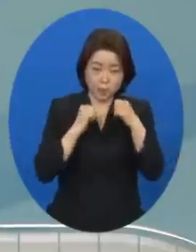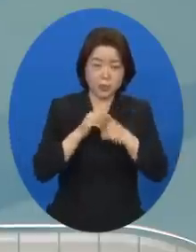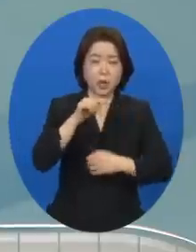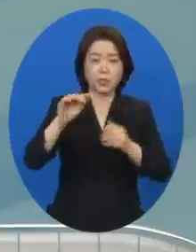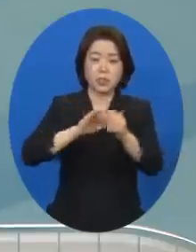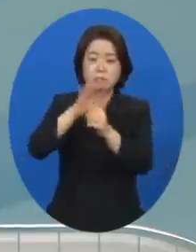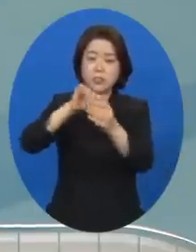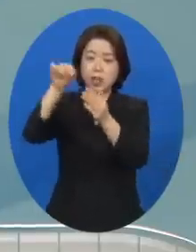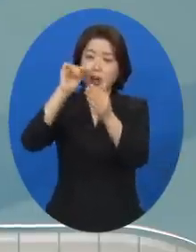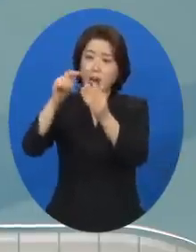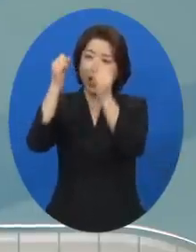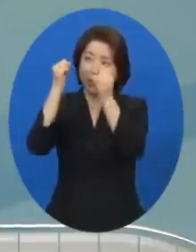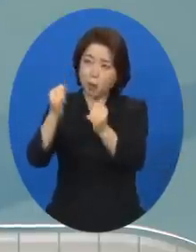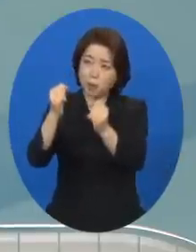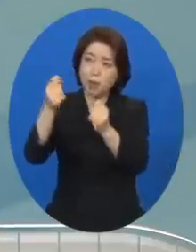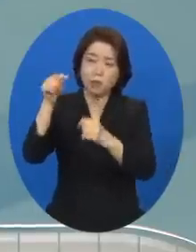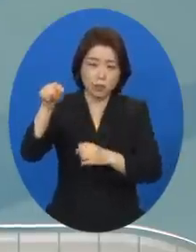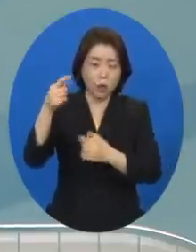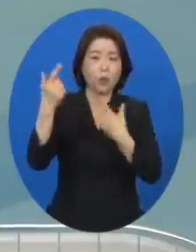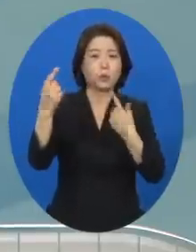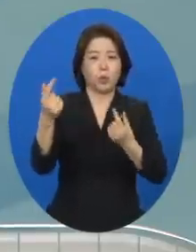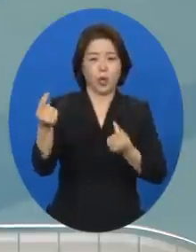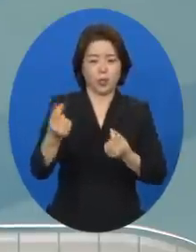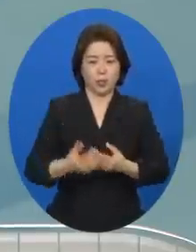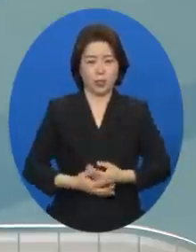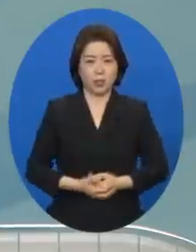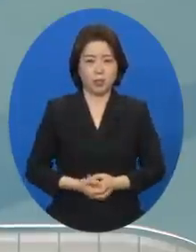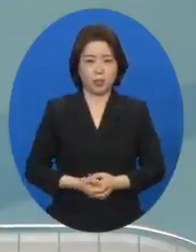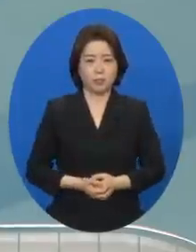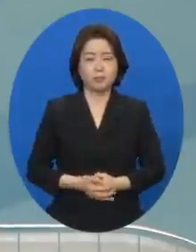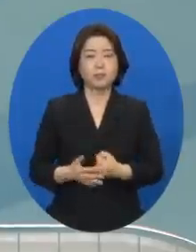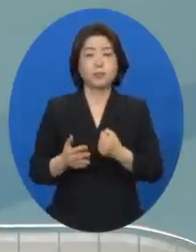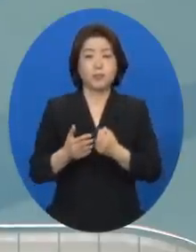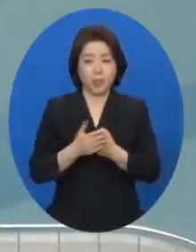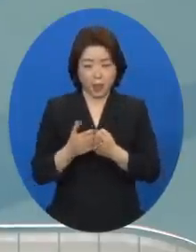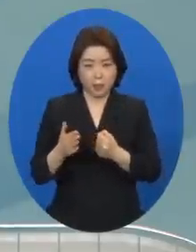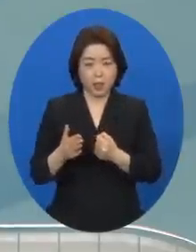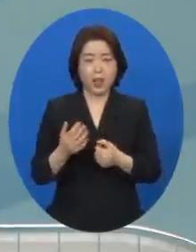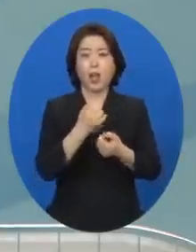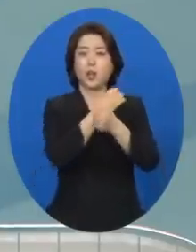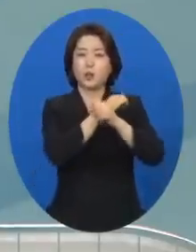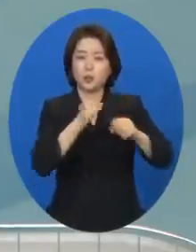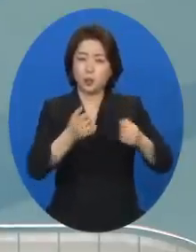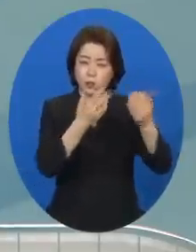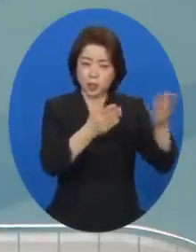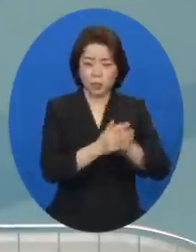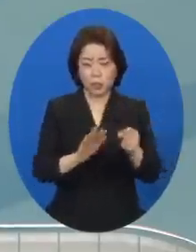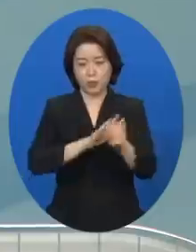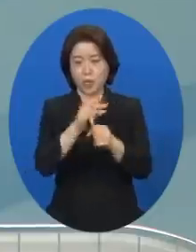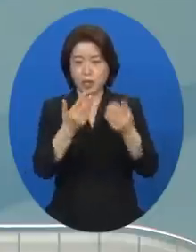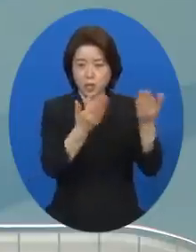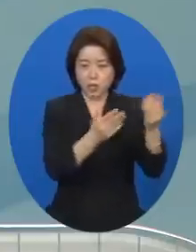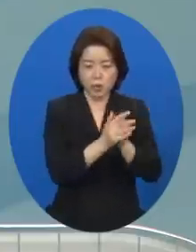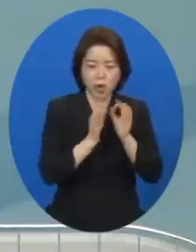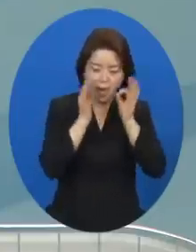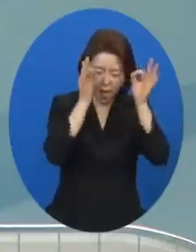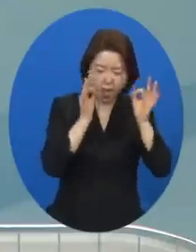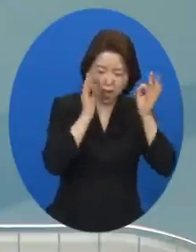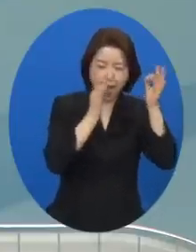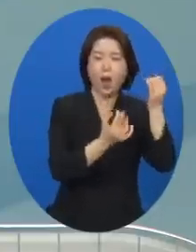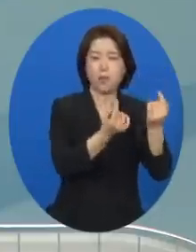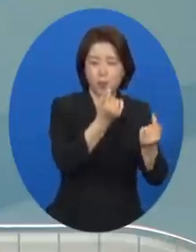머물러 있는 것과 같다 그러니까 용서 하려고 사랑 하려고 애를 쓰기